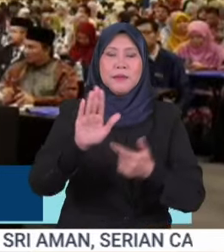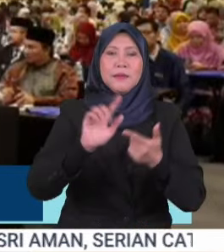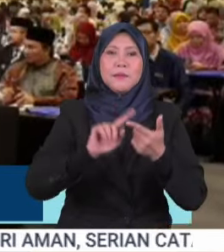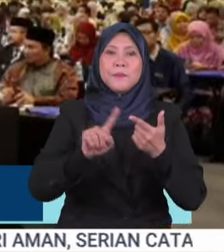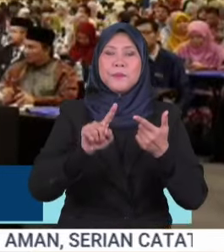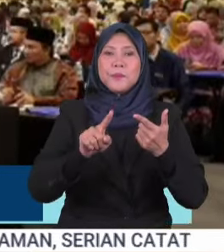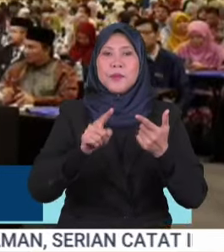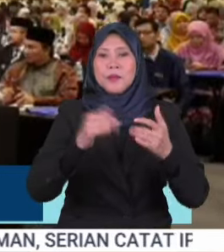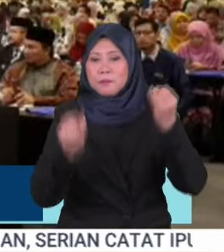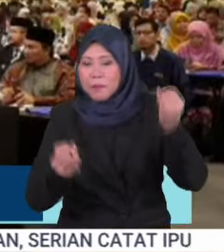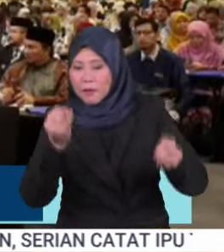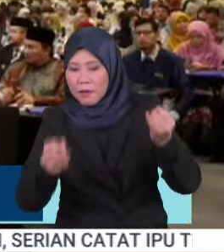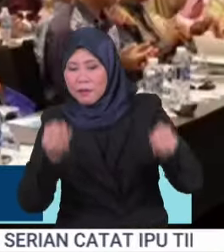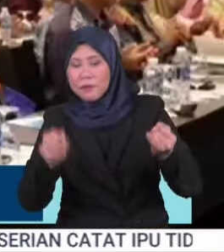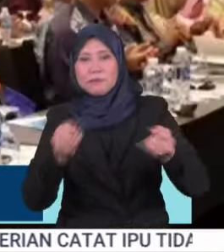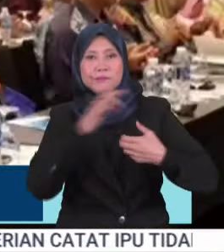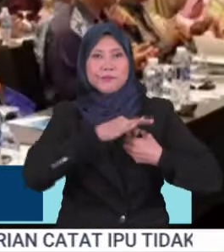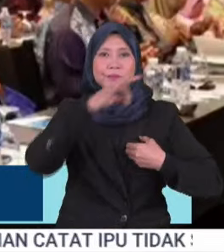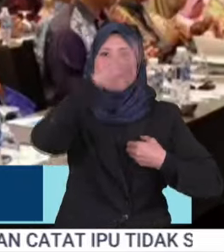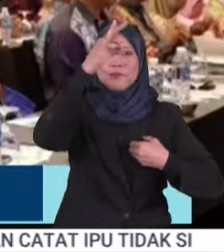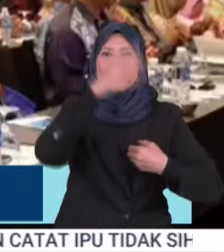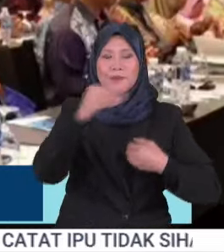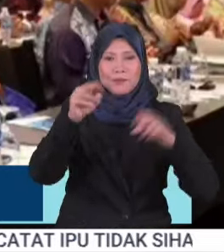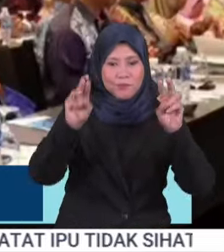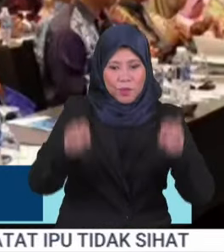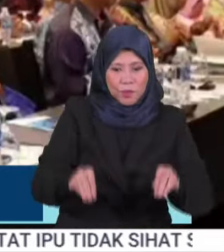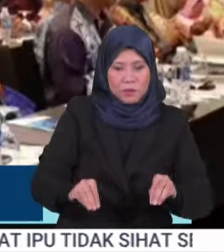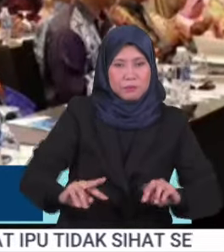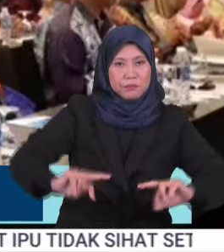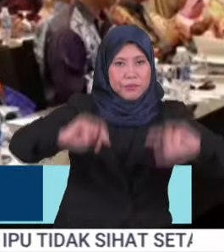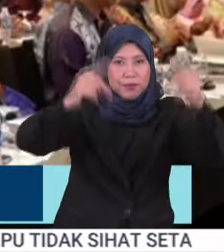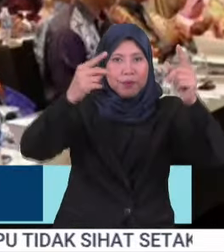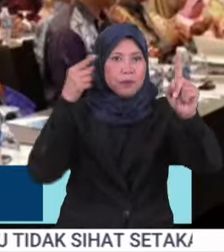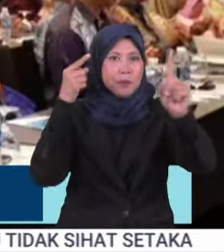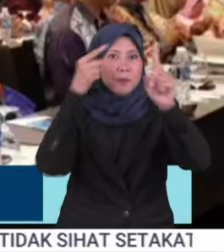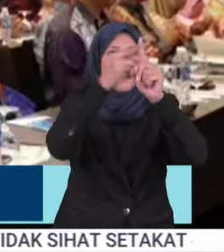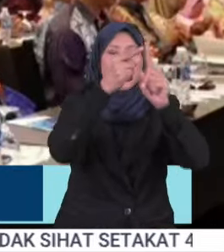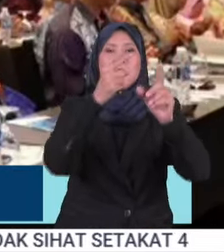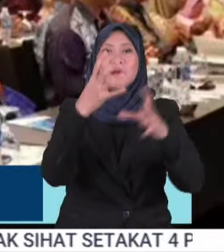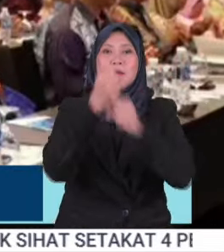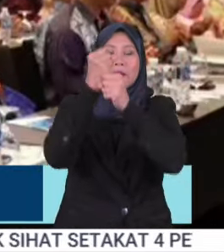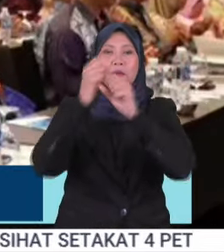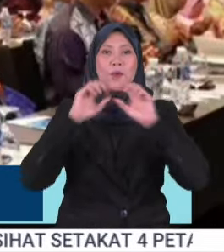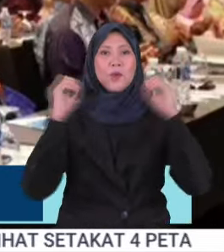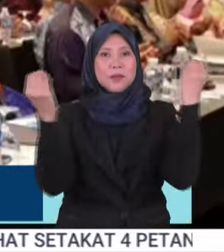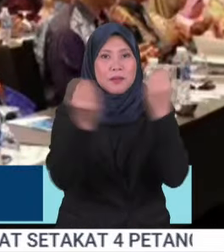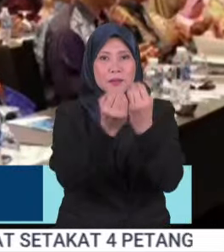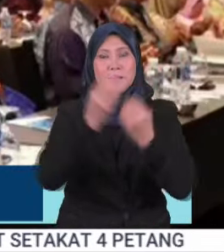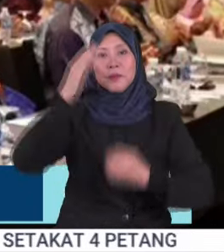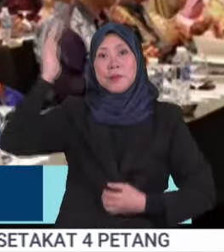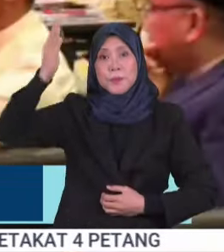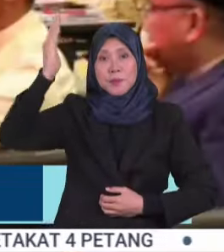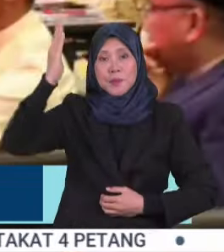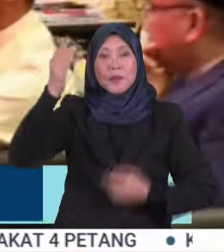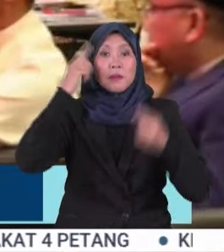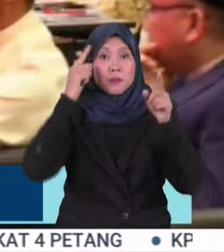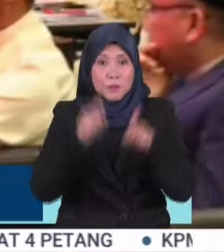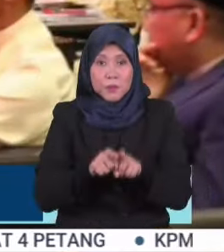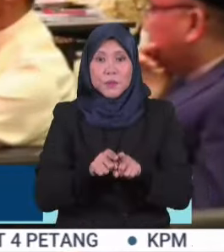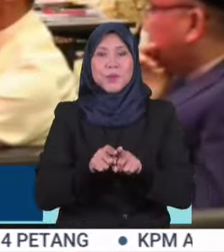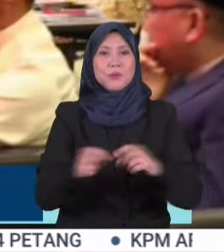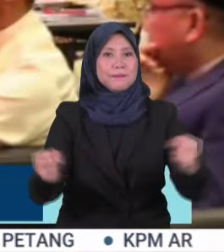khususnya dalam mengimbangi nilai spiritual dan insania dalam mencapai matlamat organisasi. Konvensyen turut